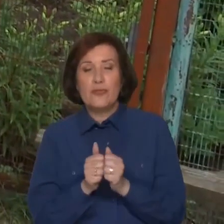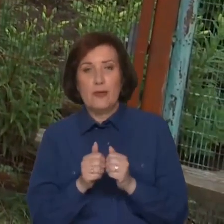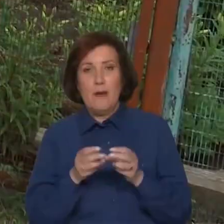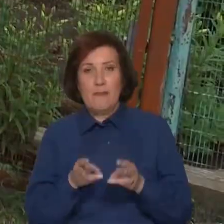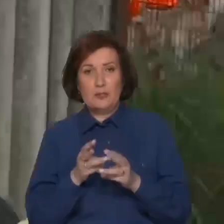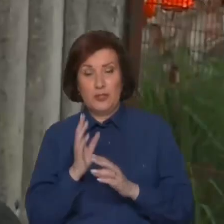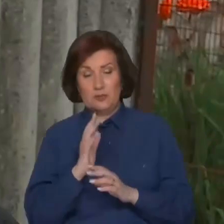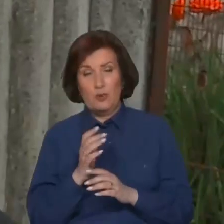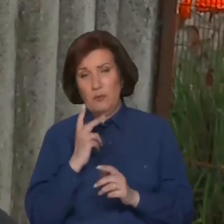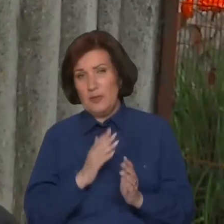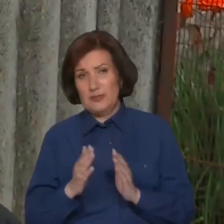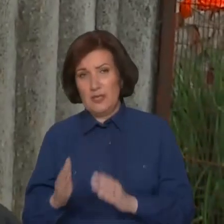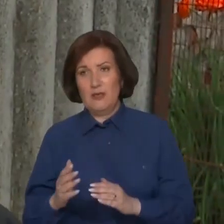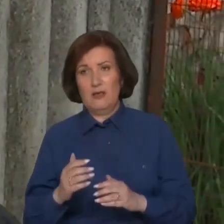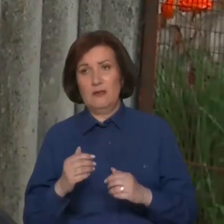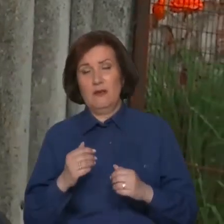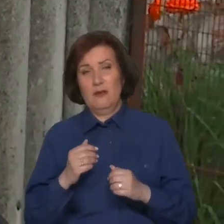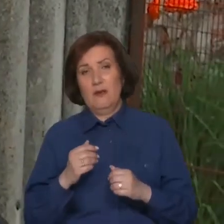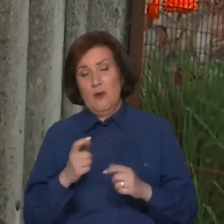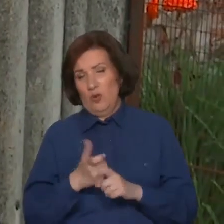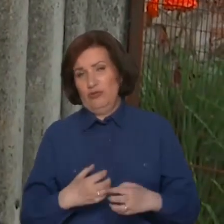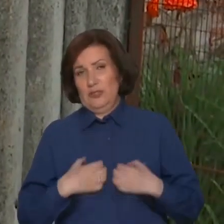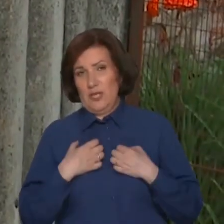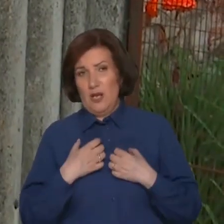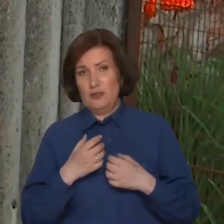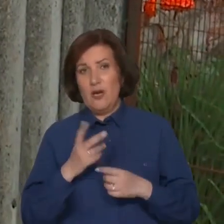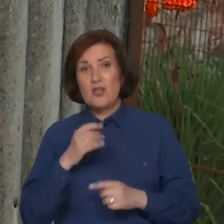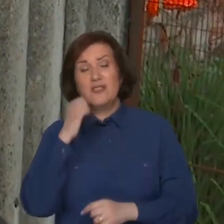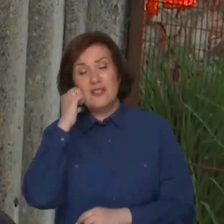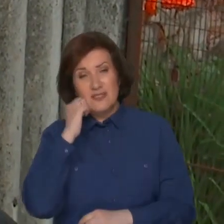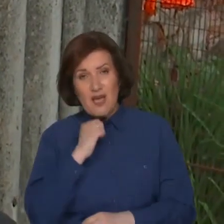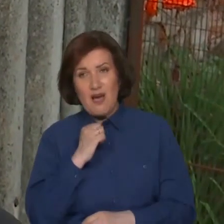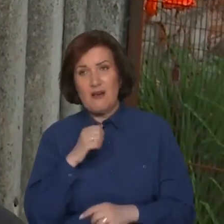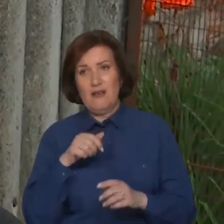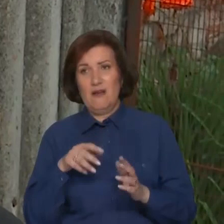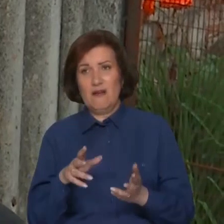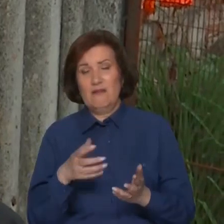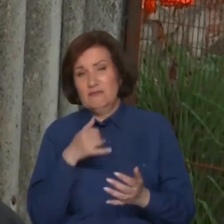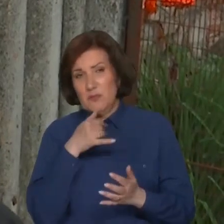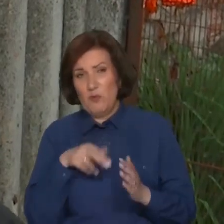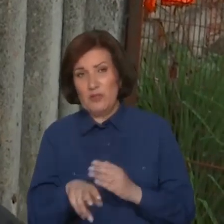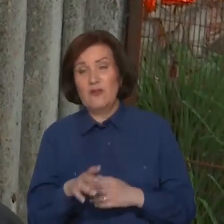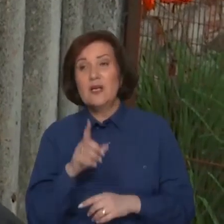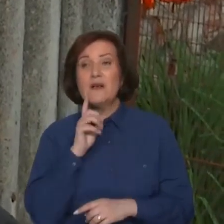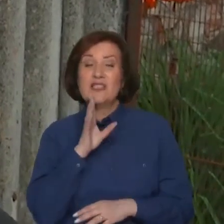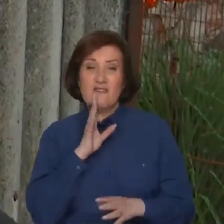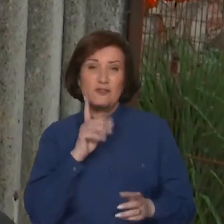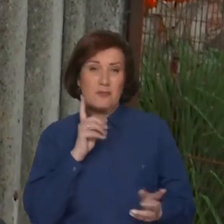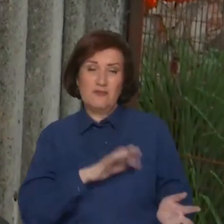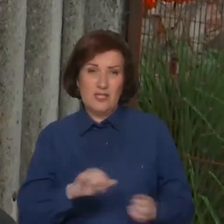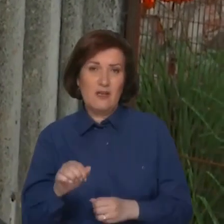постійно. Дуже страшно. Родители старые, вони не можуть підвал. А ми втроем, ну, молодих дівчатку